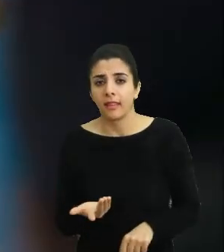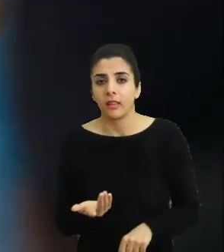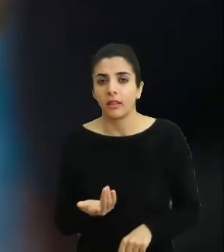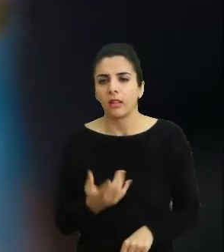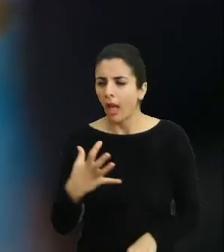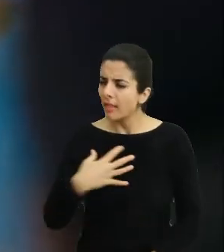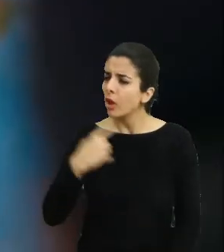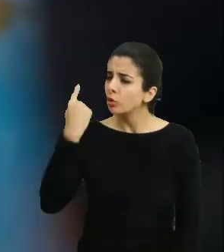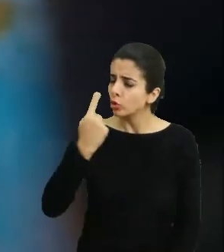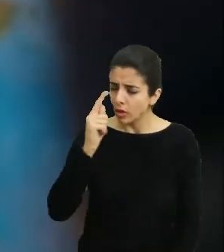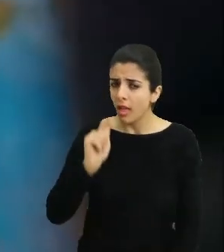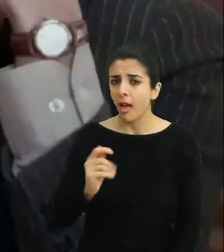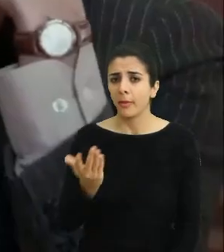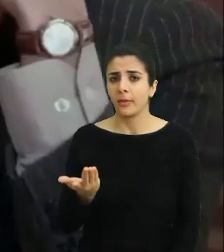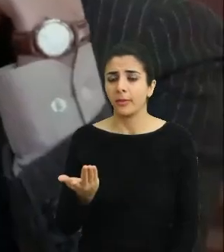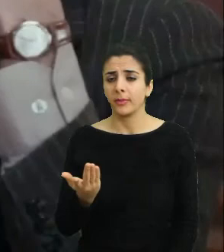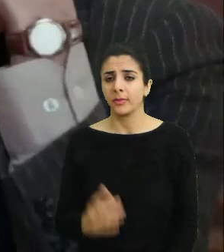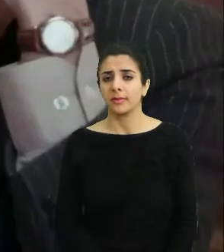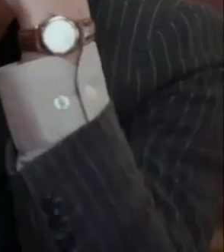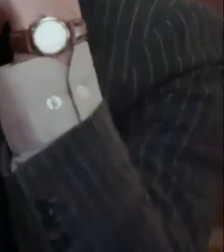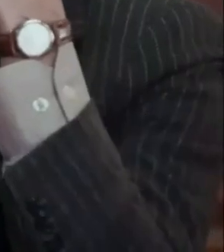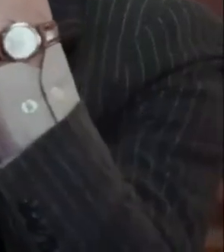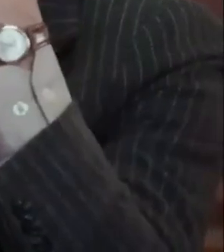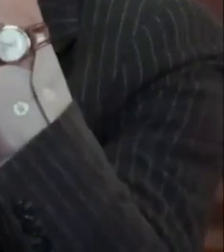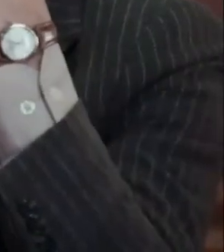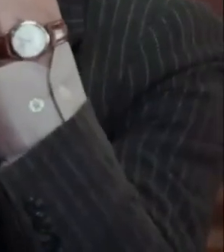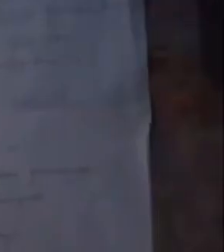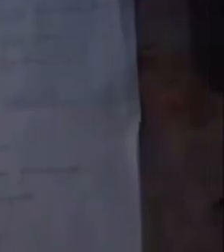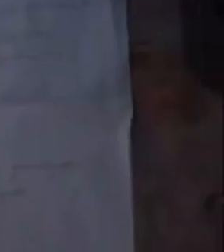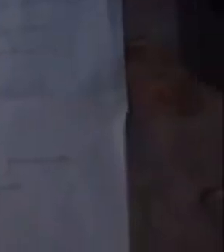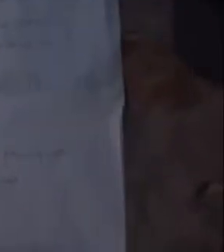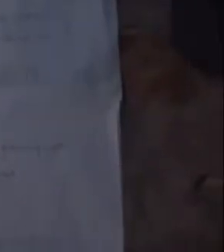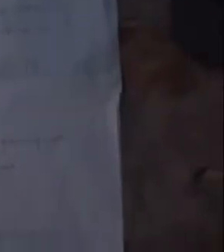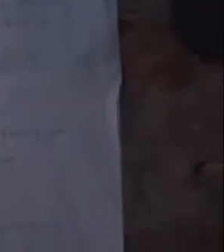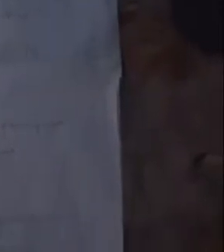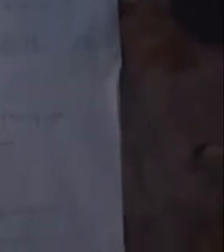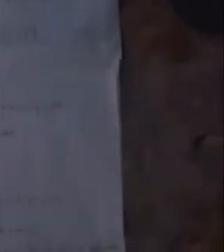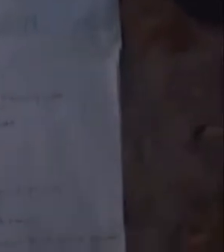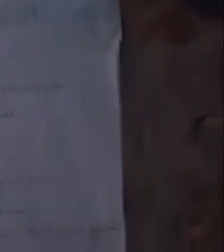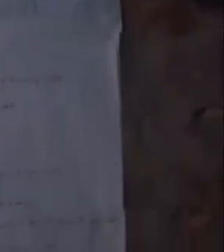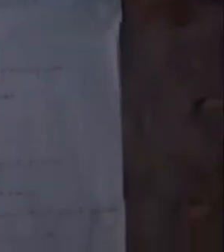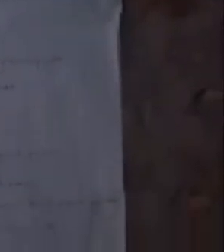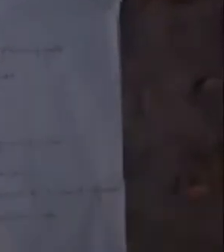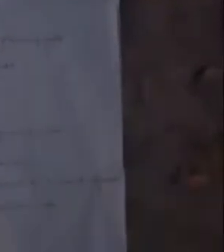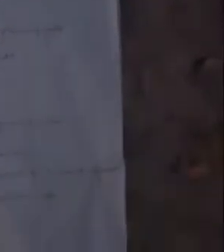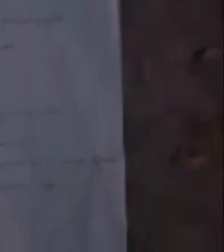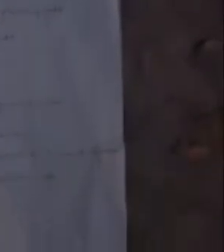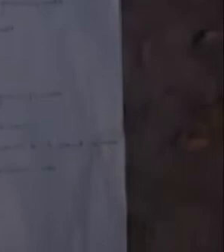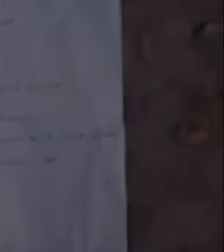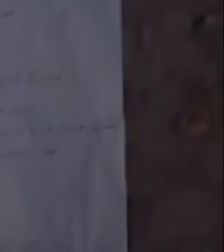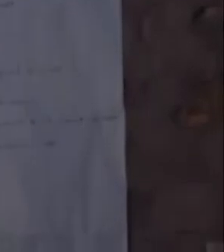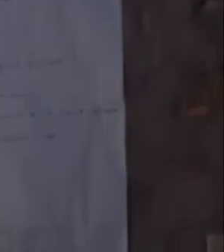Var, sen bir düşün bakalım. Cahit yumruğunu şakağına dayadı. Kara kara düşünüyor. Derginin iç duvarlarında asılı